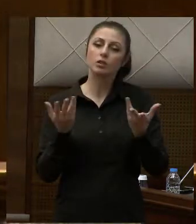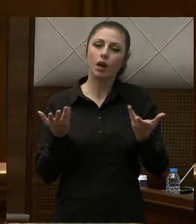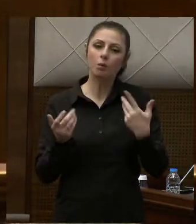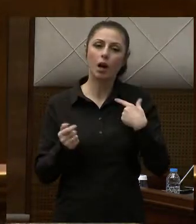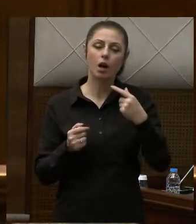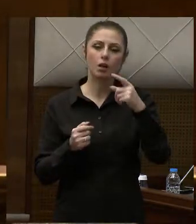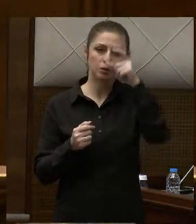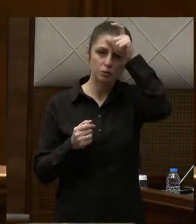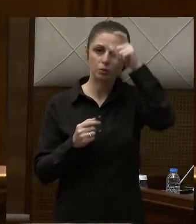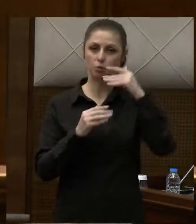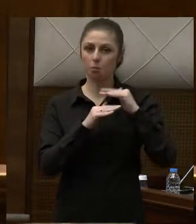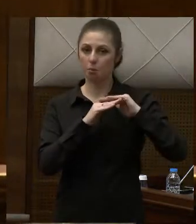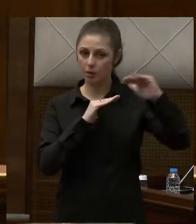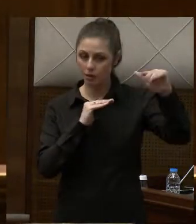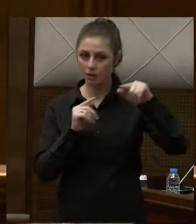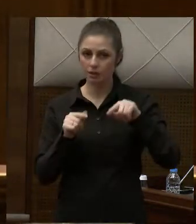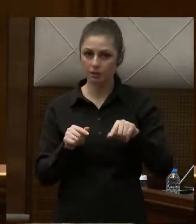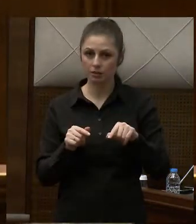Milleti